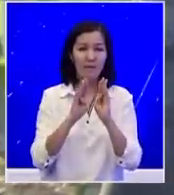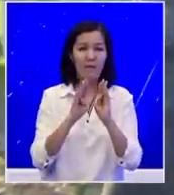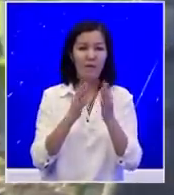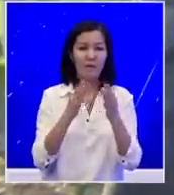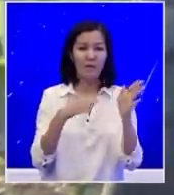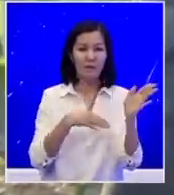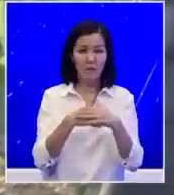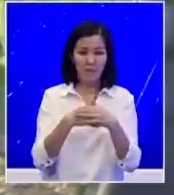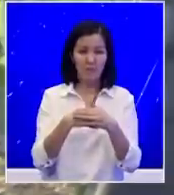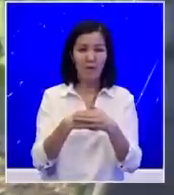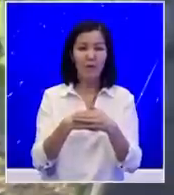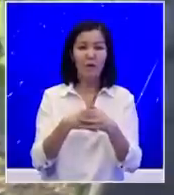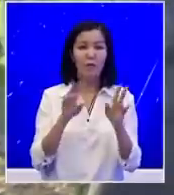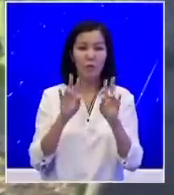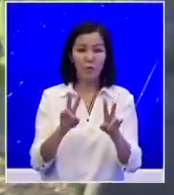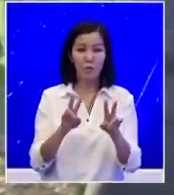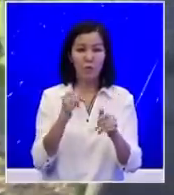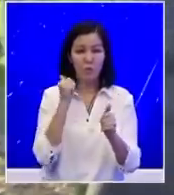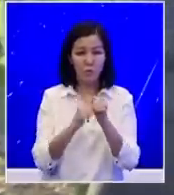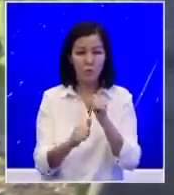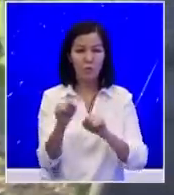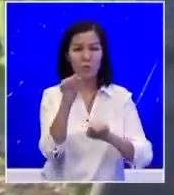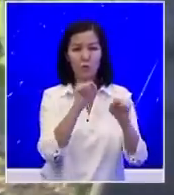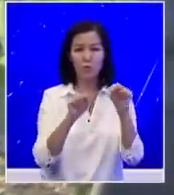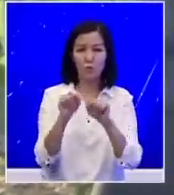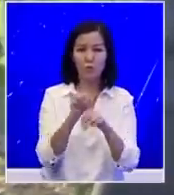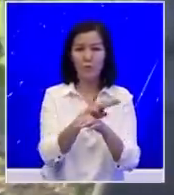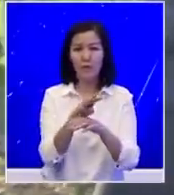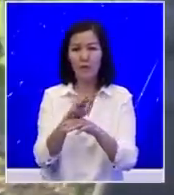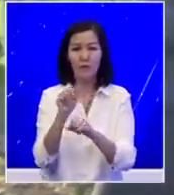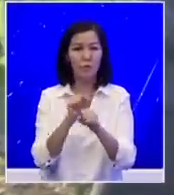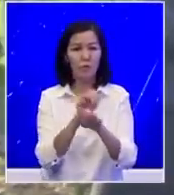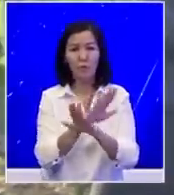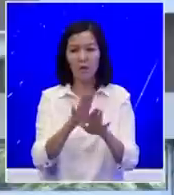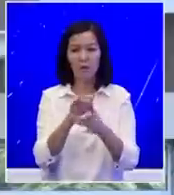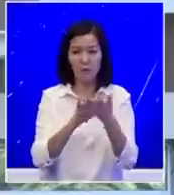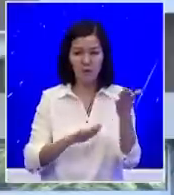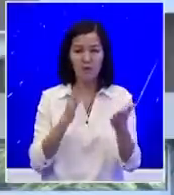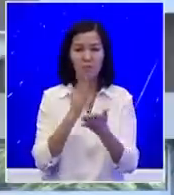жабылған. Дегенмен де күнделікті залалсыздандыру жұмыстары тоқтатылған жоқ бұл жерлерде.